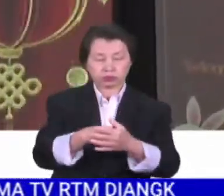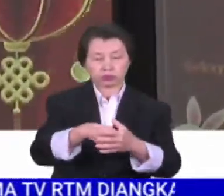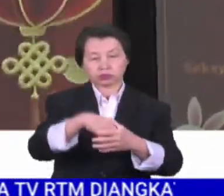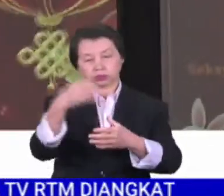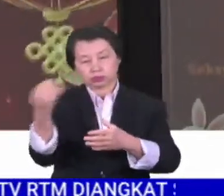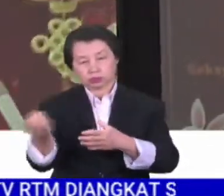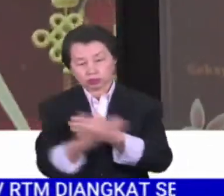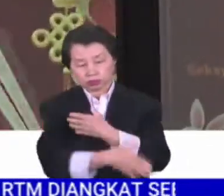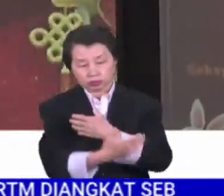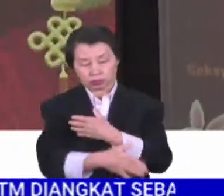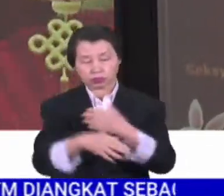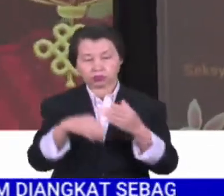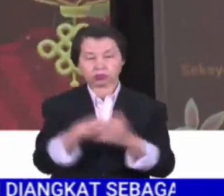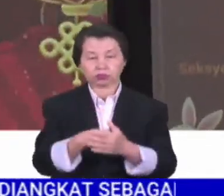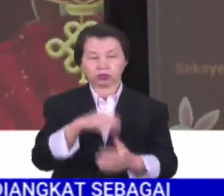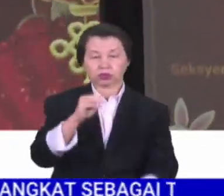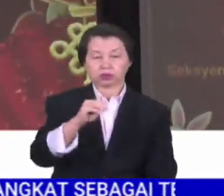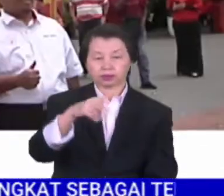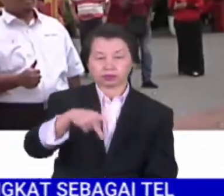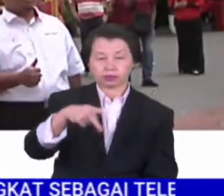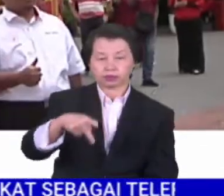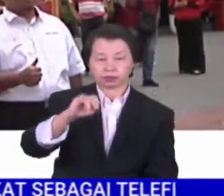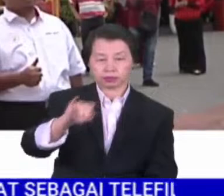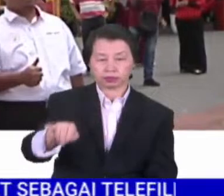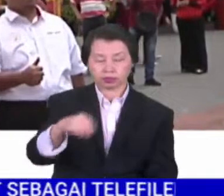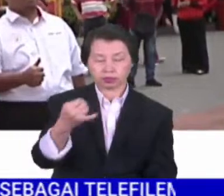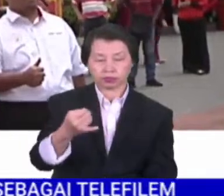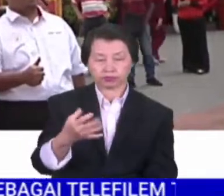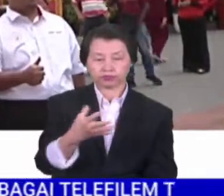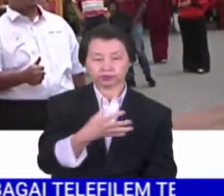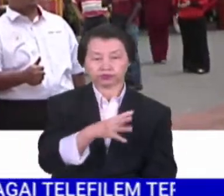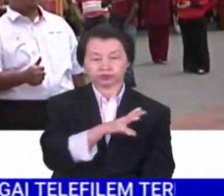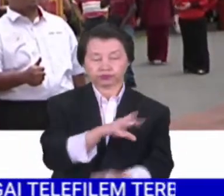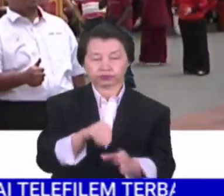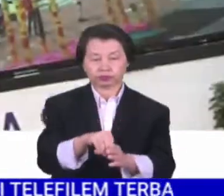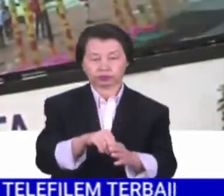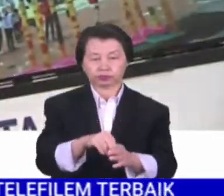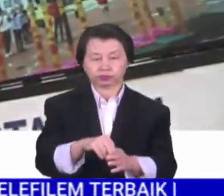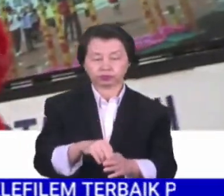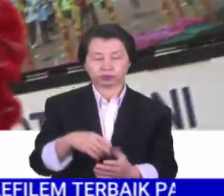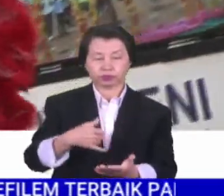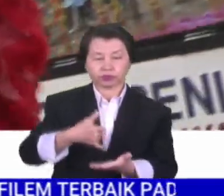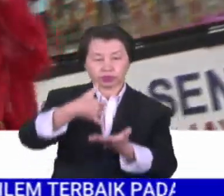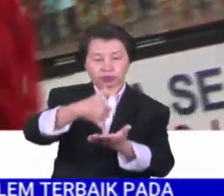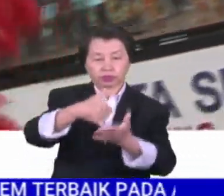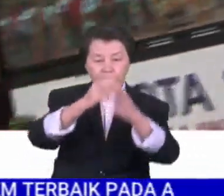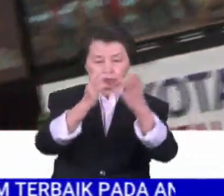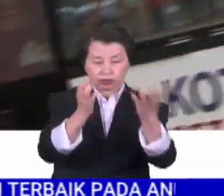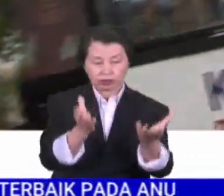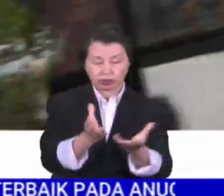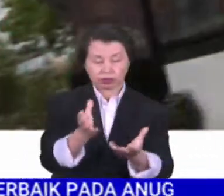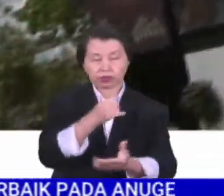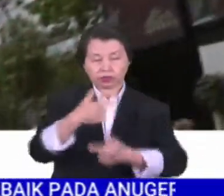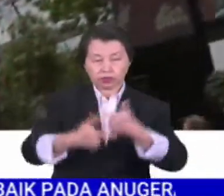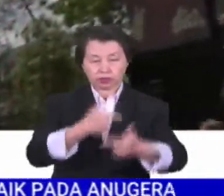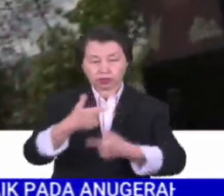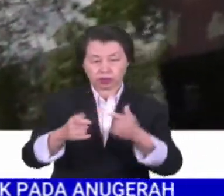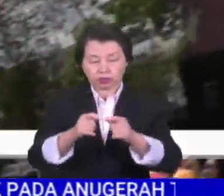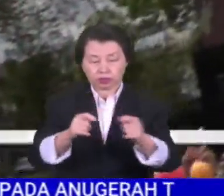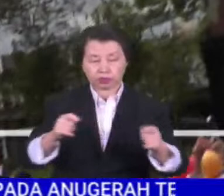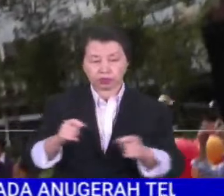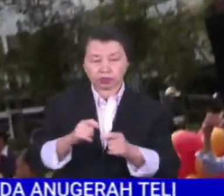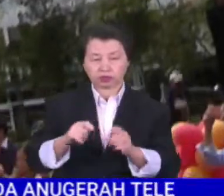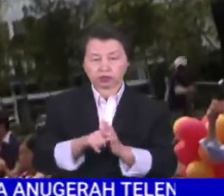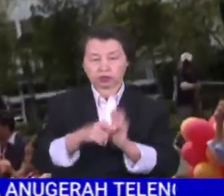luar negara di laman MBPJ. Antaranya, Temasya Piala Dunia dan Liga Tempatan yang